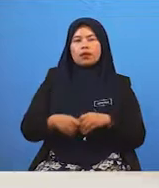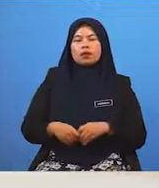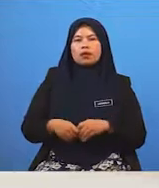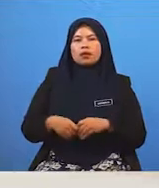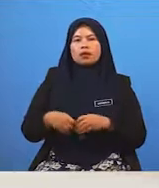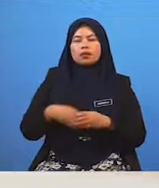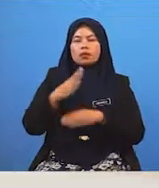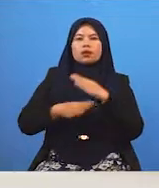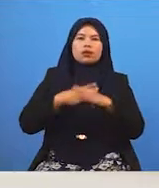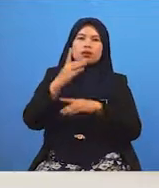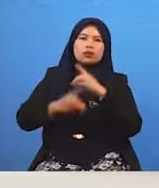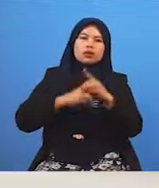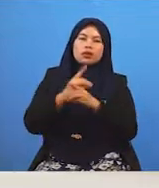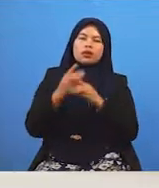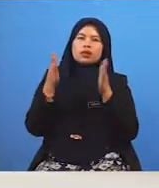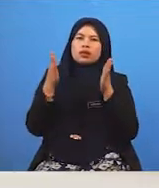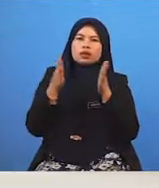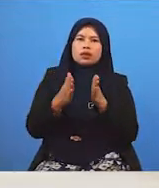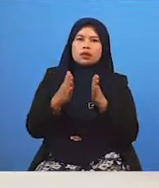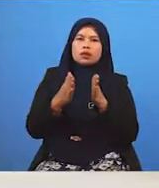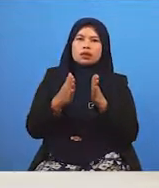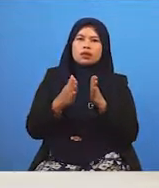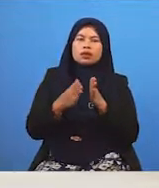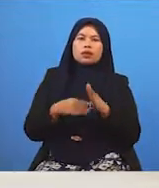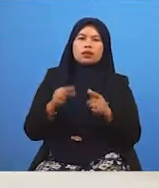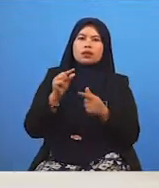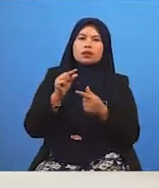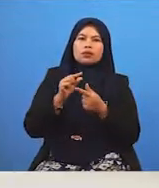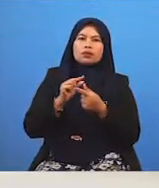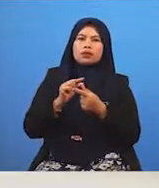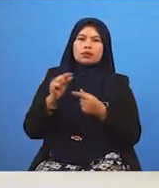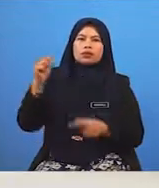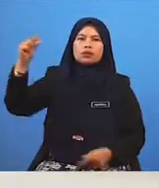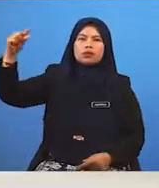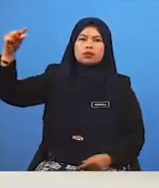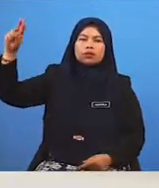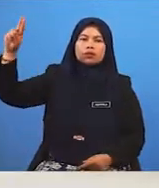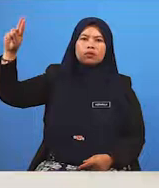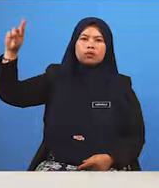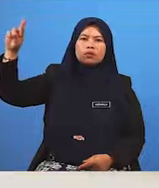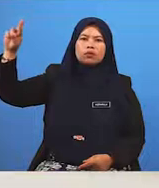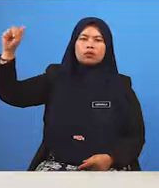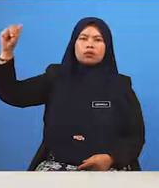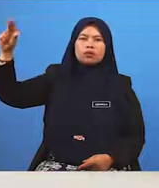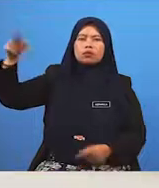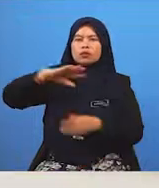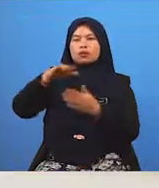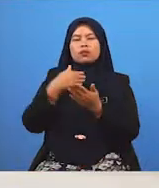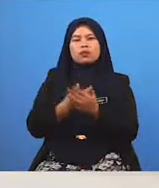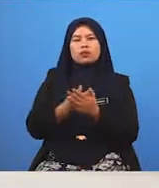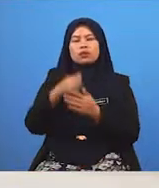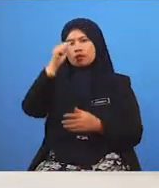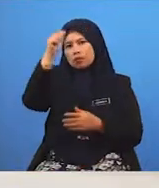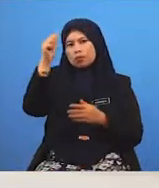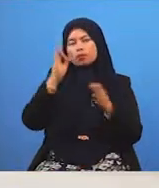belaka. Lalu bagaimana aku dapat melukiskan akhlak Nabi Muhammad sallallahu alaihi wasallam sedangkan Allah telah